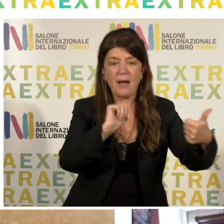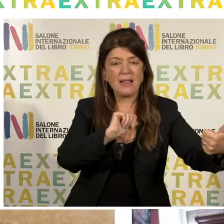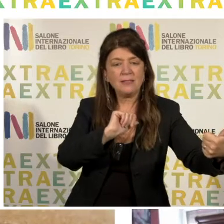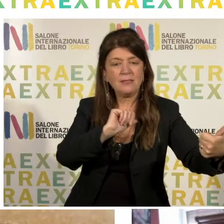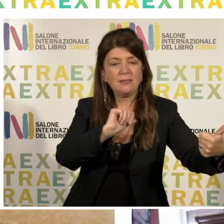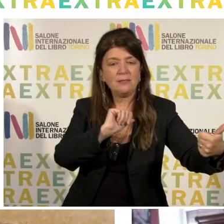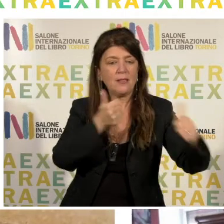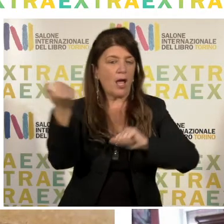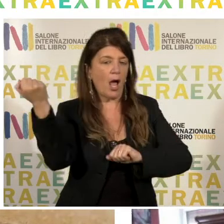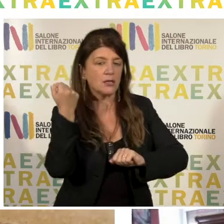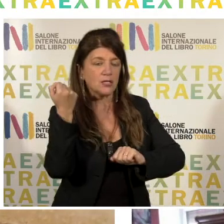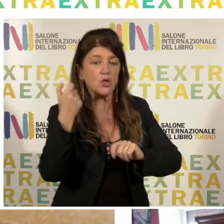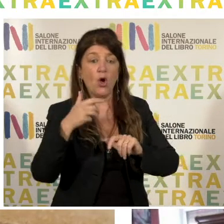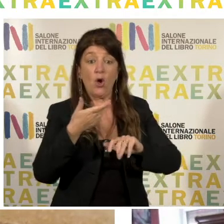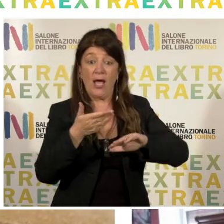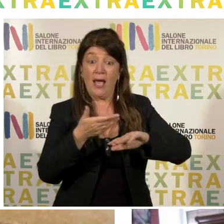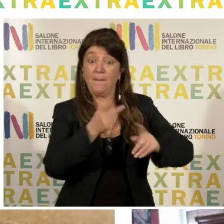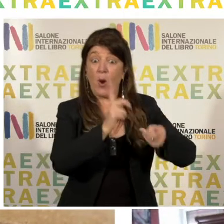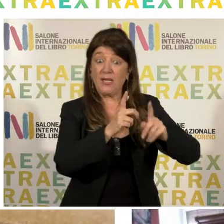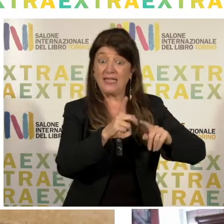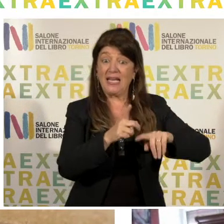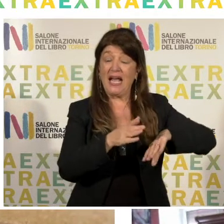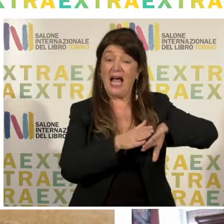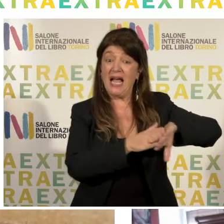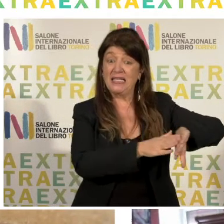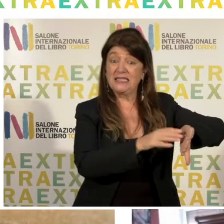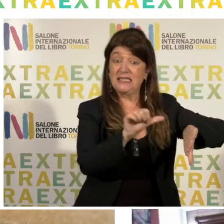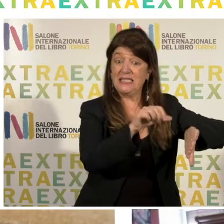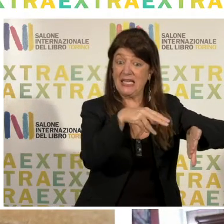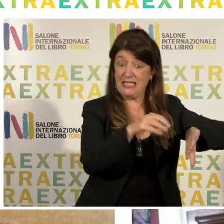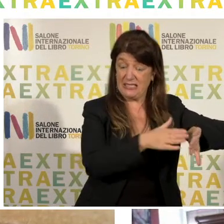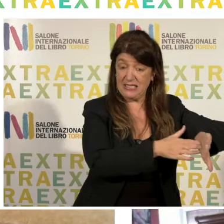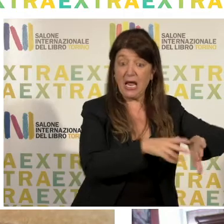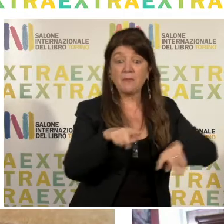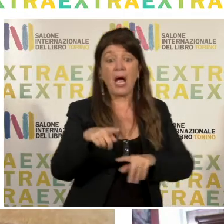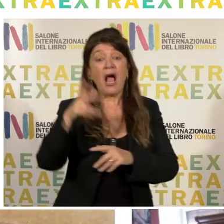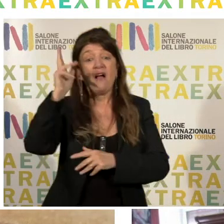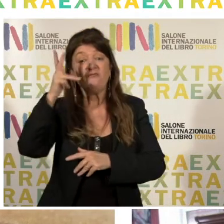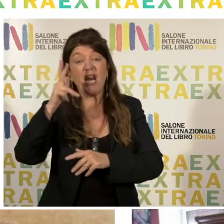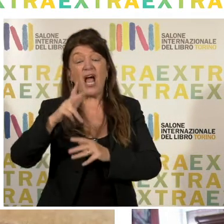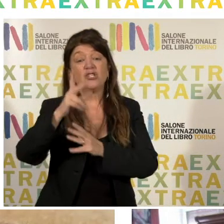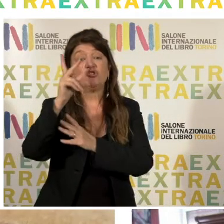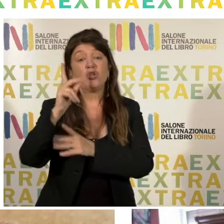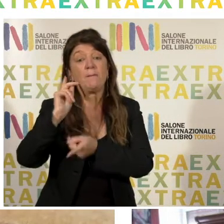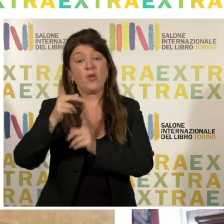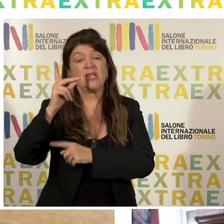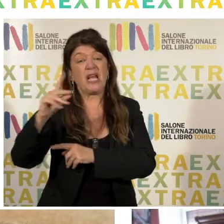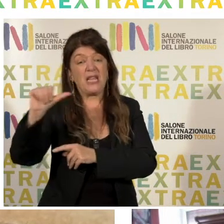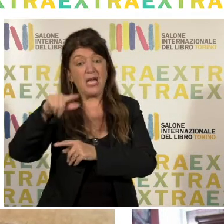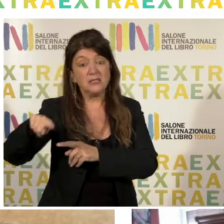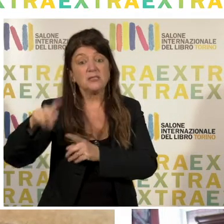tradimento della Francia. Ma tutte queste polemiche saranno successive alla grande